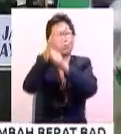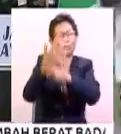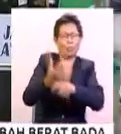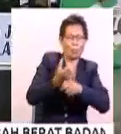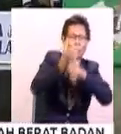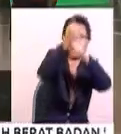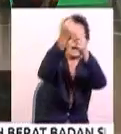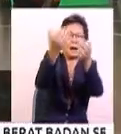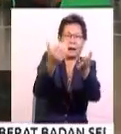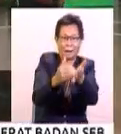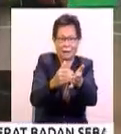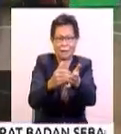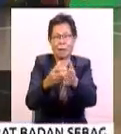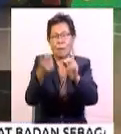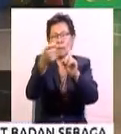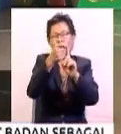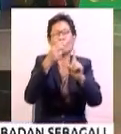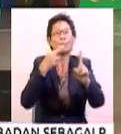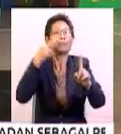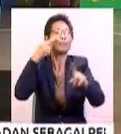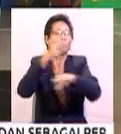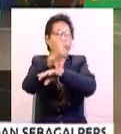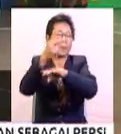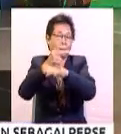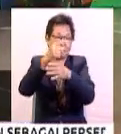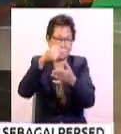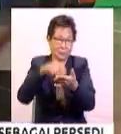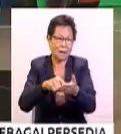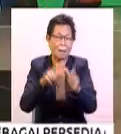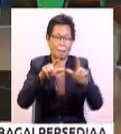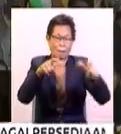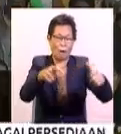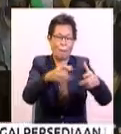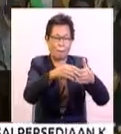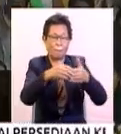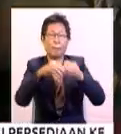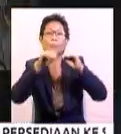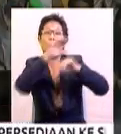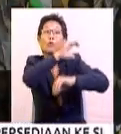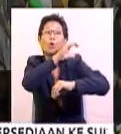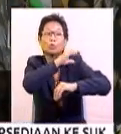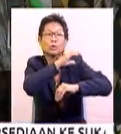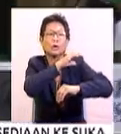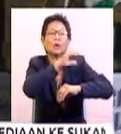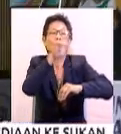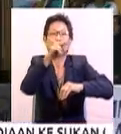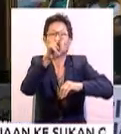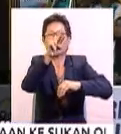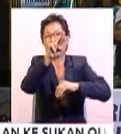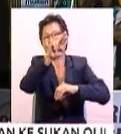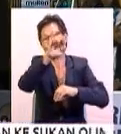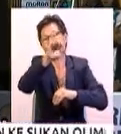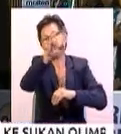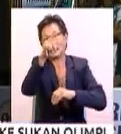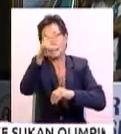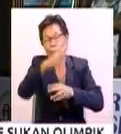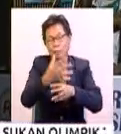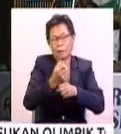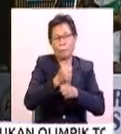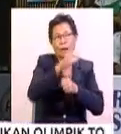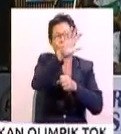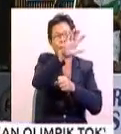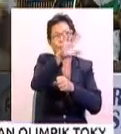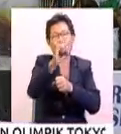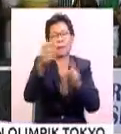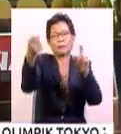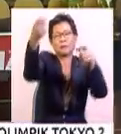mempertahankan kejuaraan kejohanan bola jaring remaja kebangsaan ini. Pasukan bimbingan Norizan Rajab mencatatkan kemenangan dengan mencipta 58